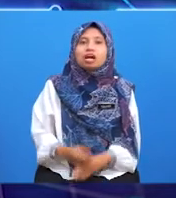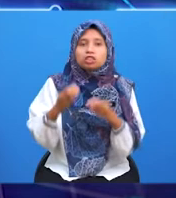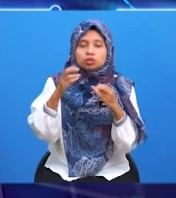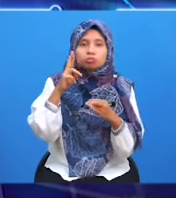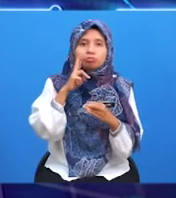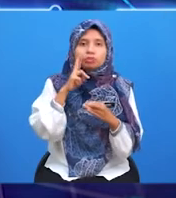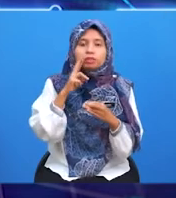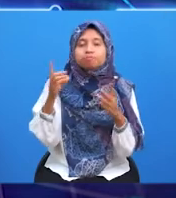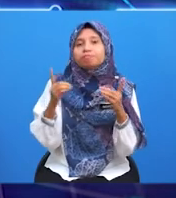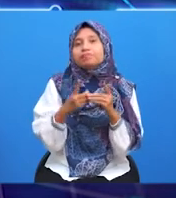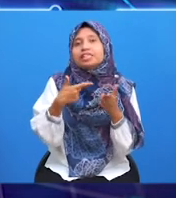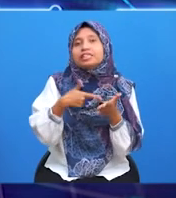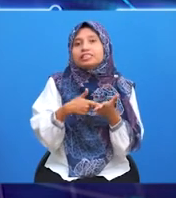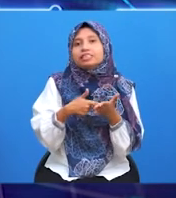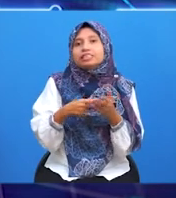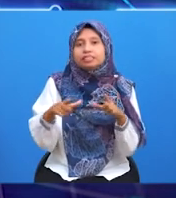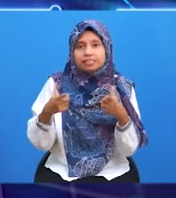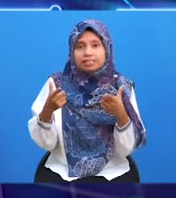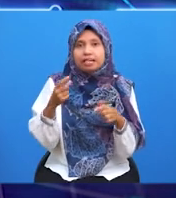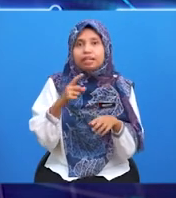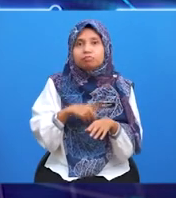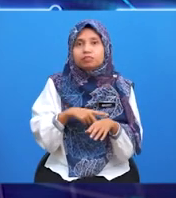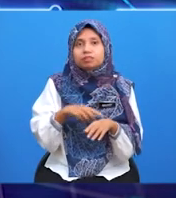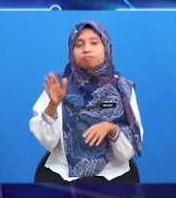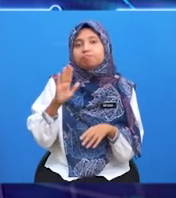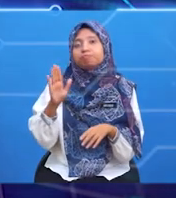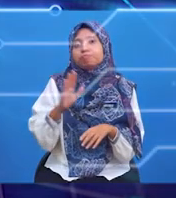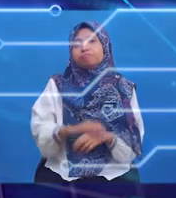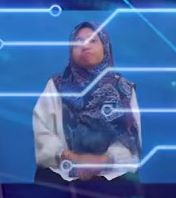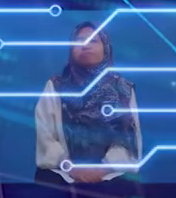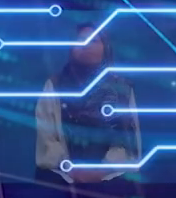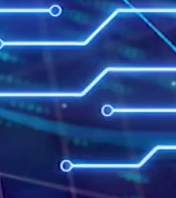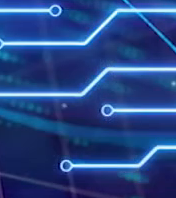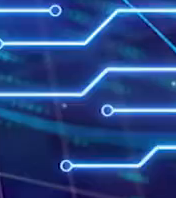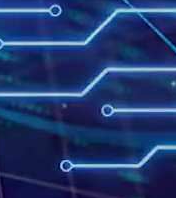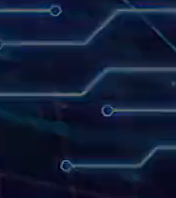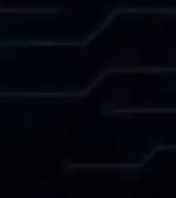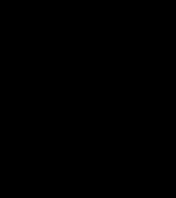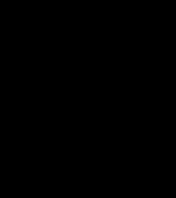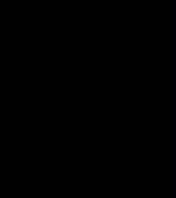Cikgu Rosam. Berjumpa lagi kita di lain waktu. Jaga diri semua.